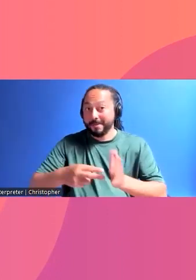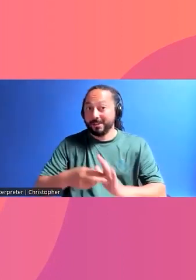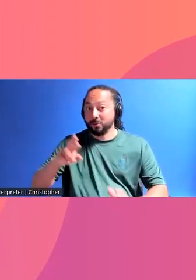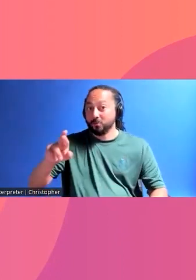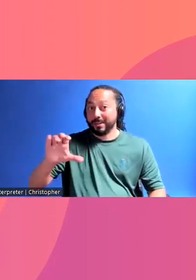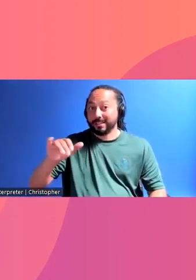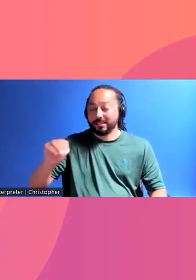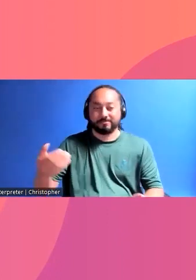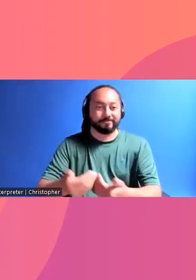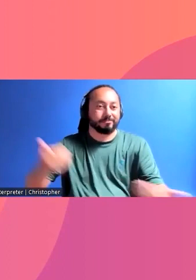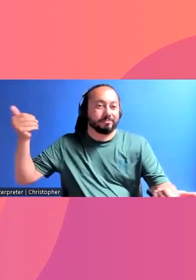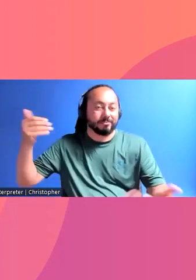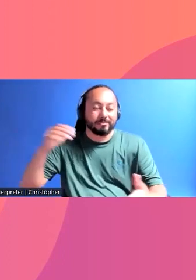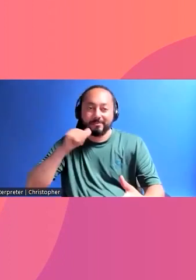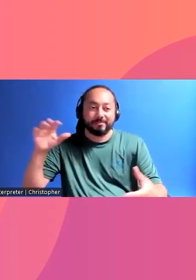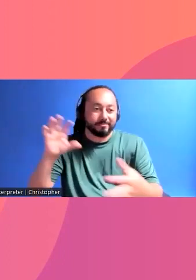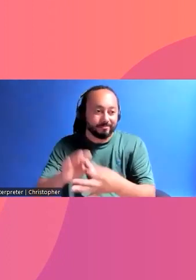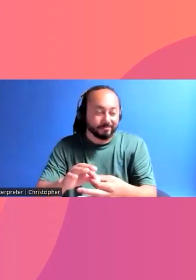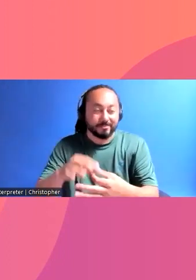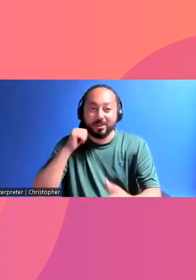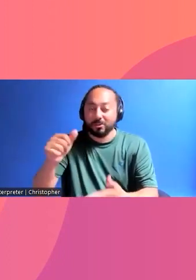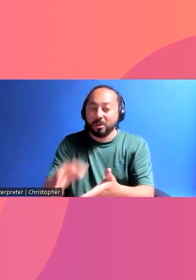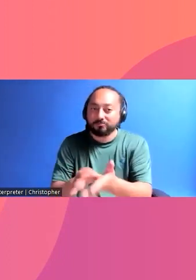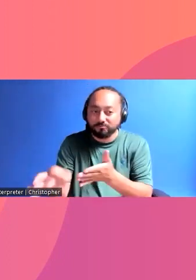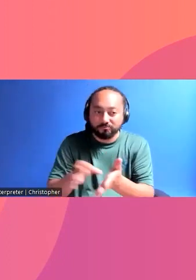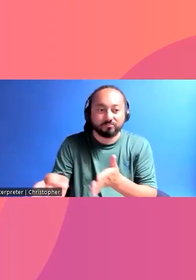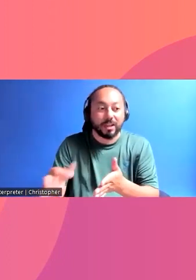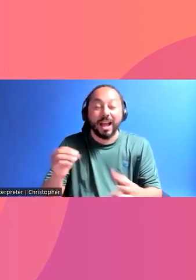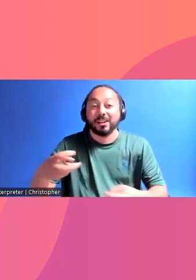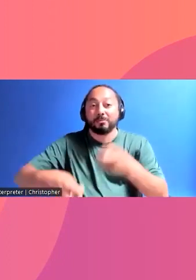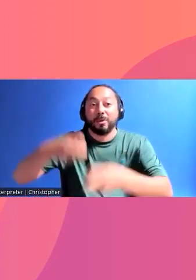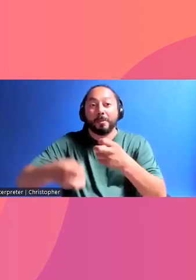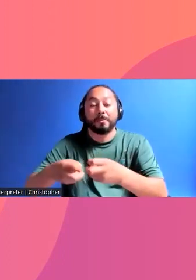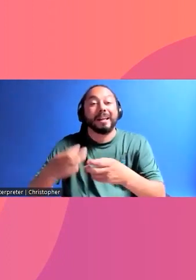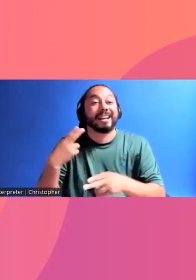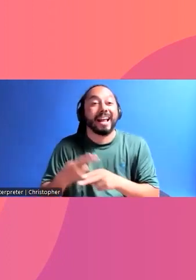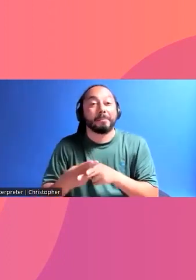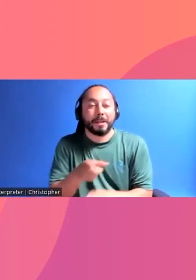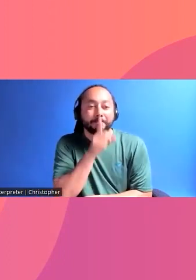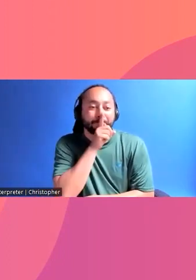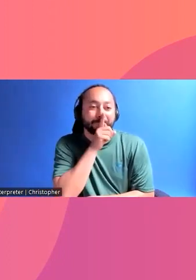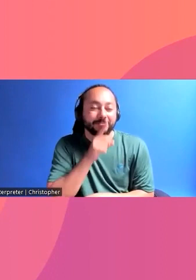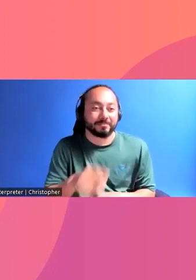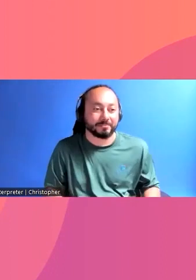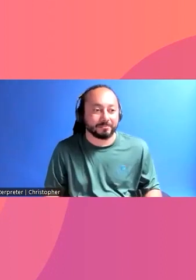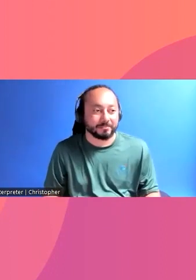Le racisme demeure donc déconnecté, non comptabilisé et un problème sans nom.